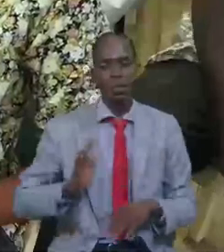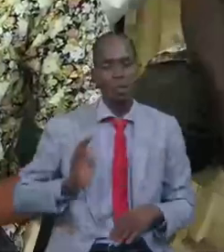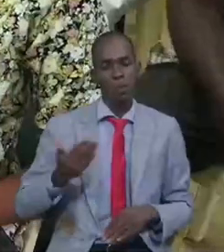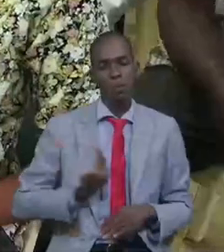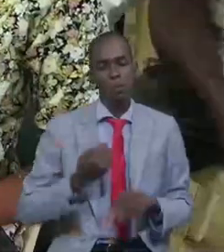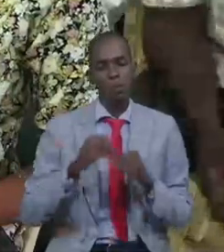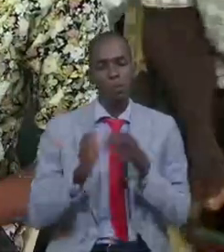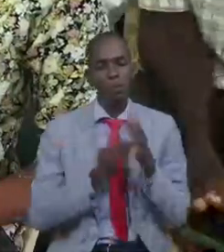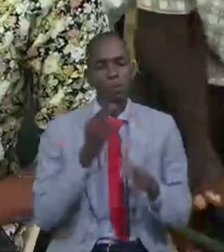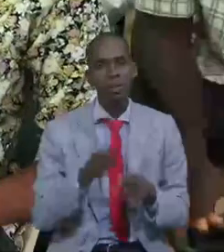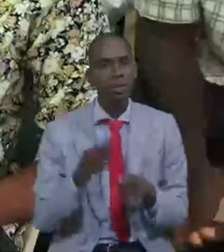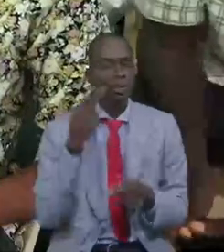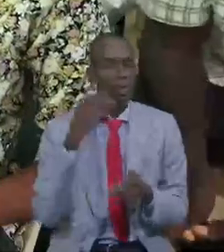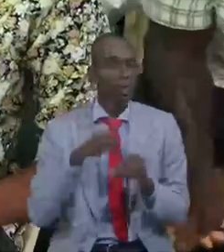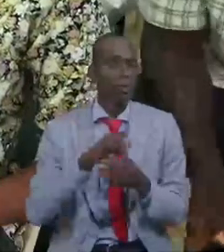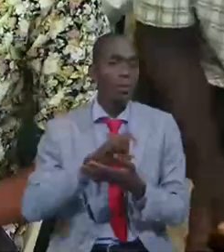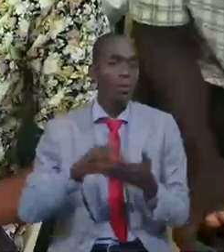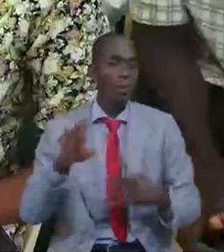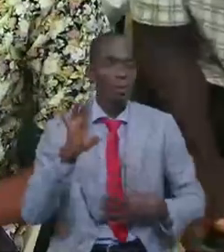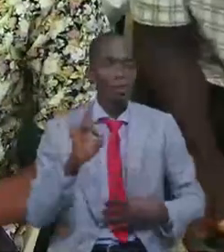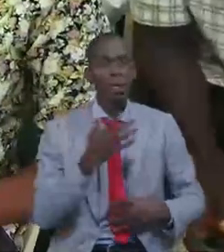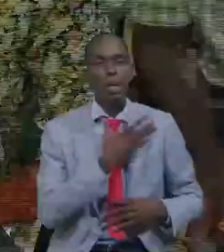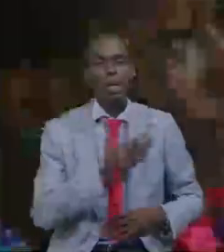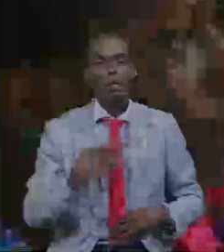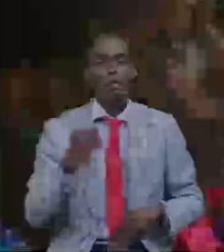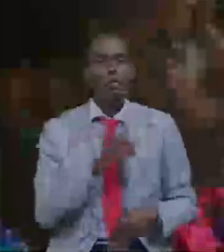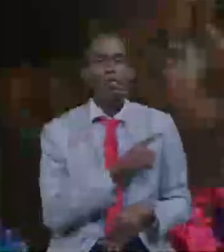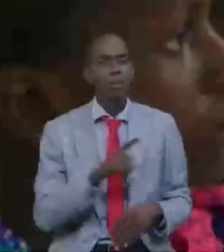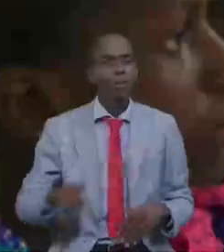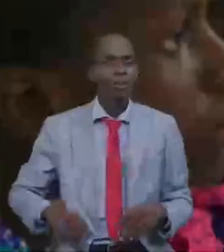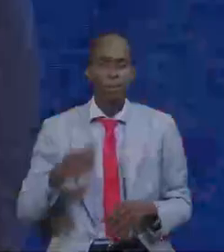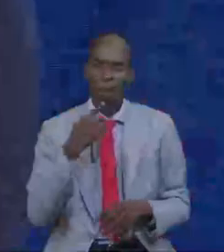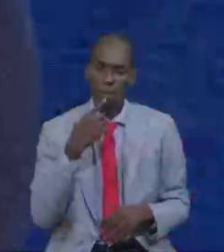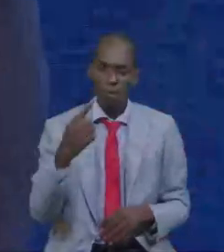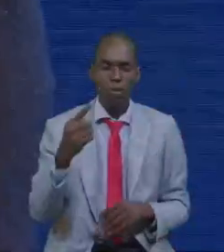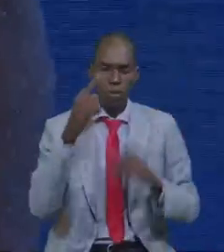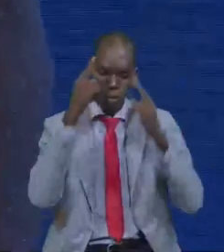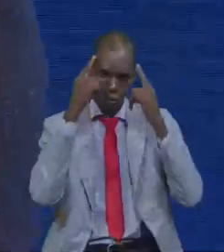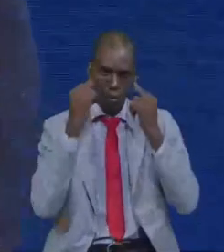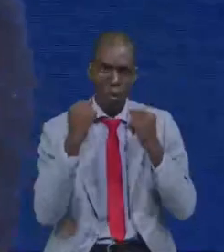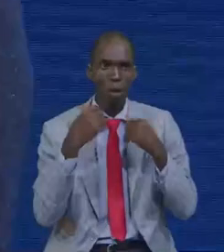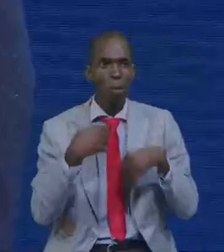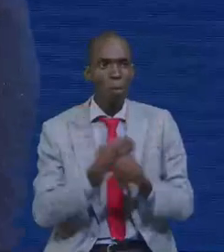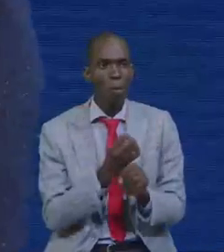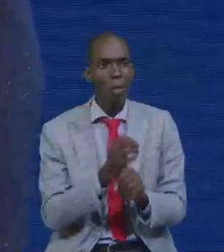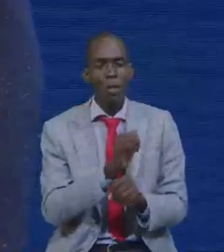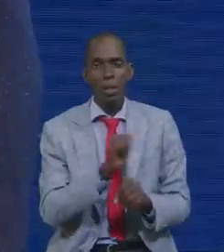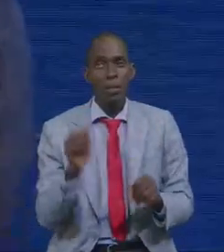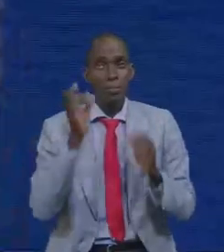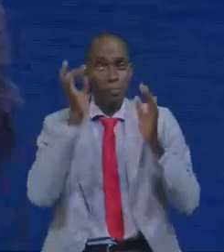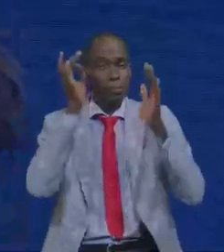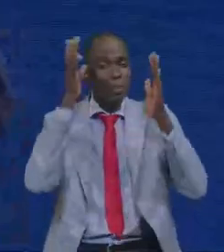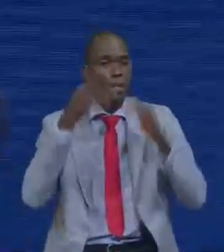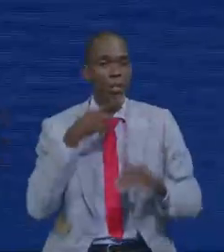Verset 8, voyez, l'Éternel dit à Moïse, fais-toi un serpent brûlant et